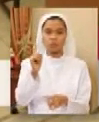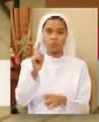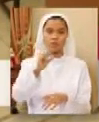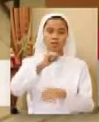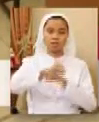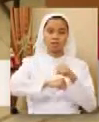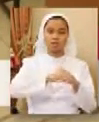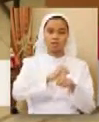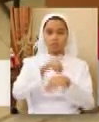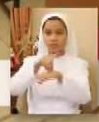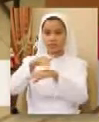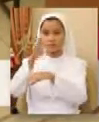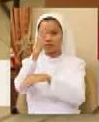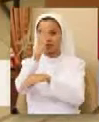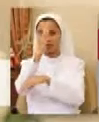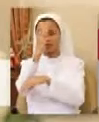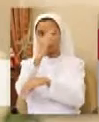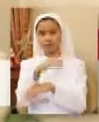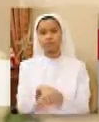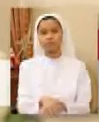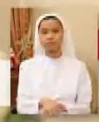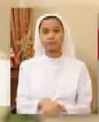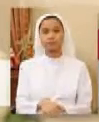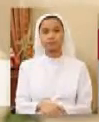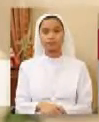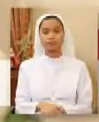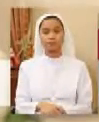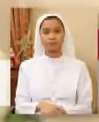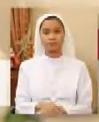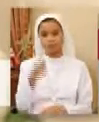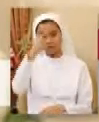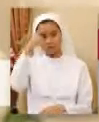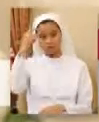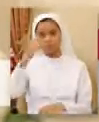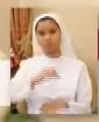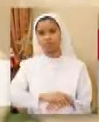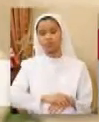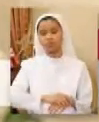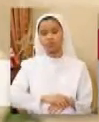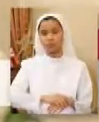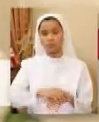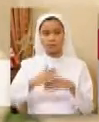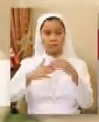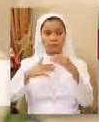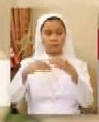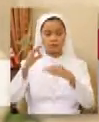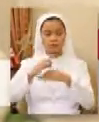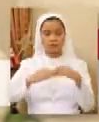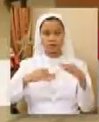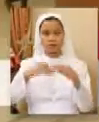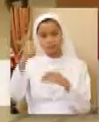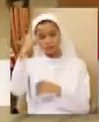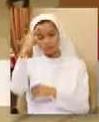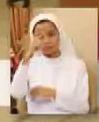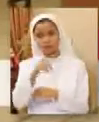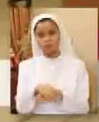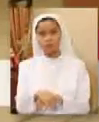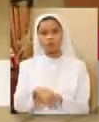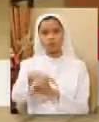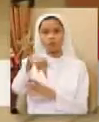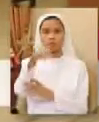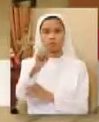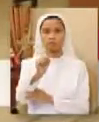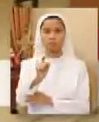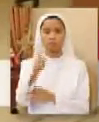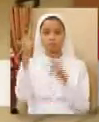siguro, ipapadala din silang Cebu. Sa Cebu. Oo, doon ang formation nila. Information house din niyo sa Cebu. Para po sa mga